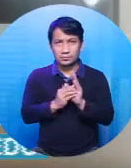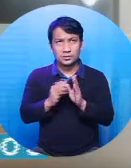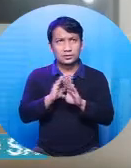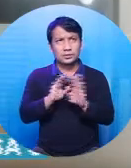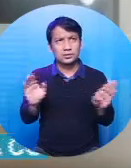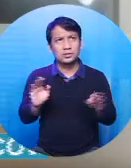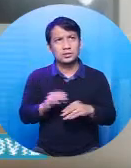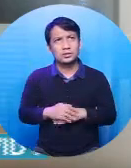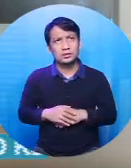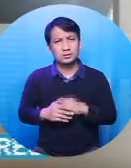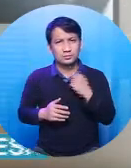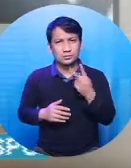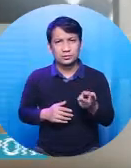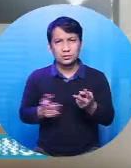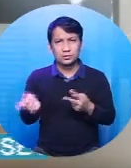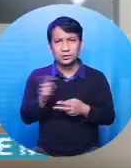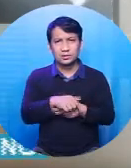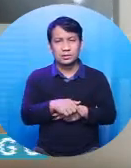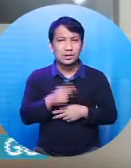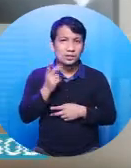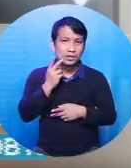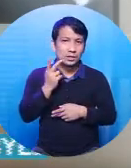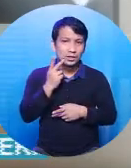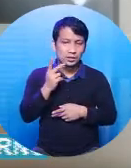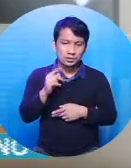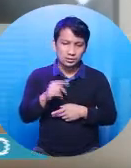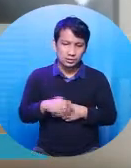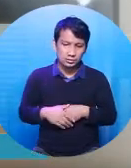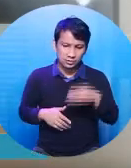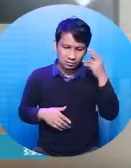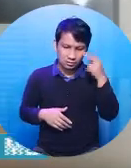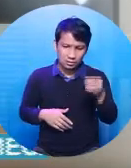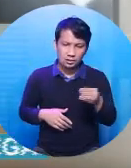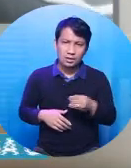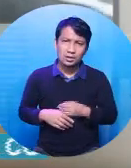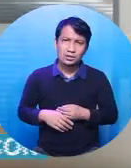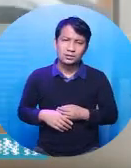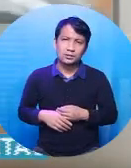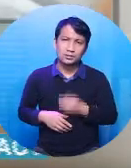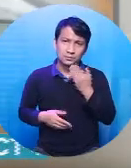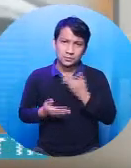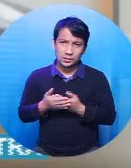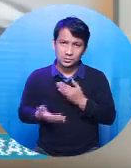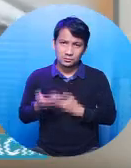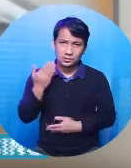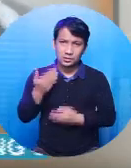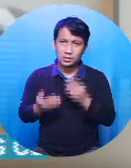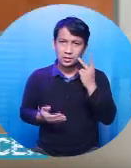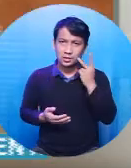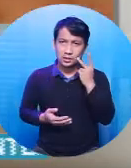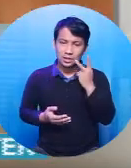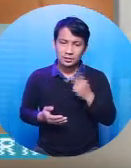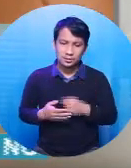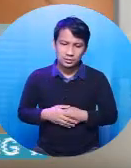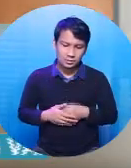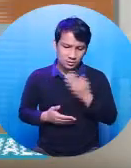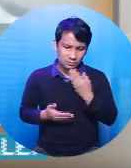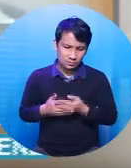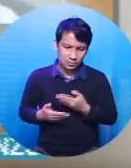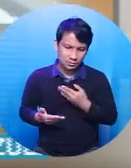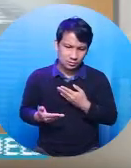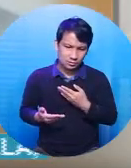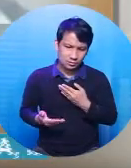bata. Boses na lang sa telepono. Kayla? Hello po. Okay, magandang umaga muna sa'yo.